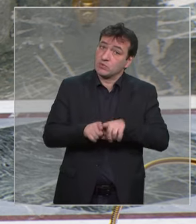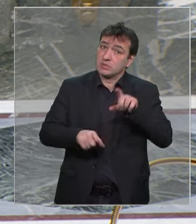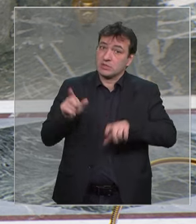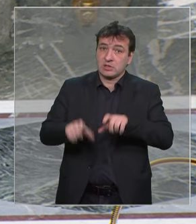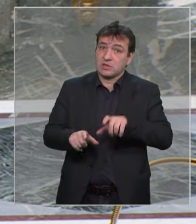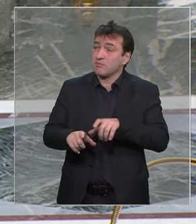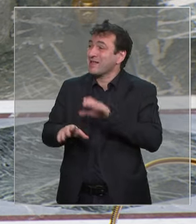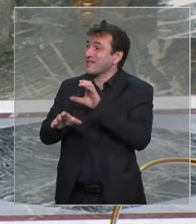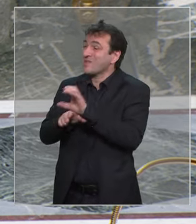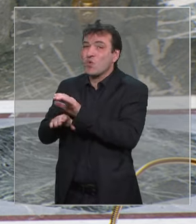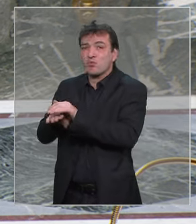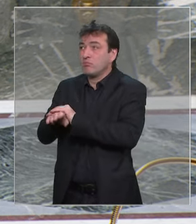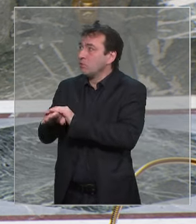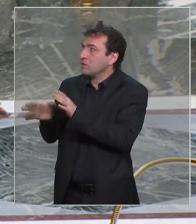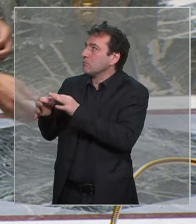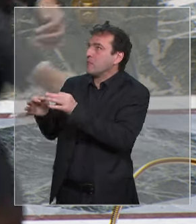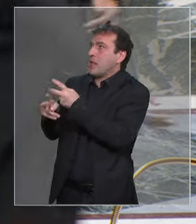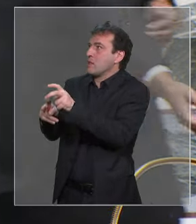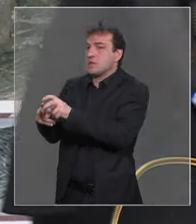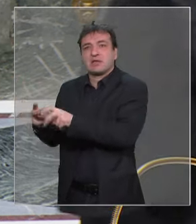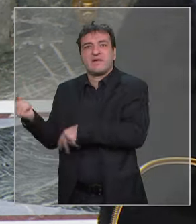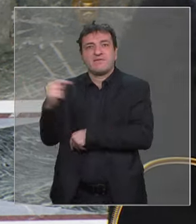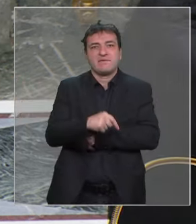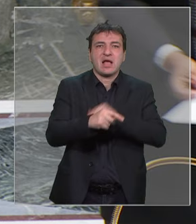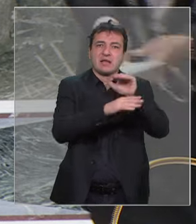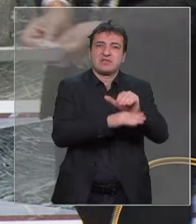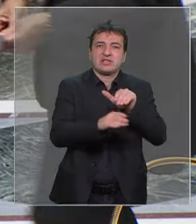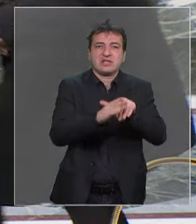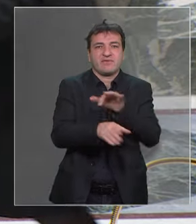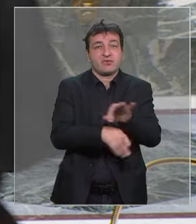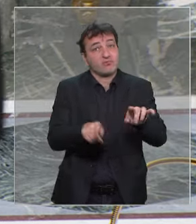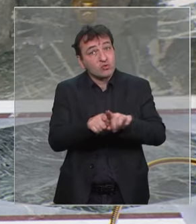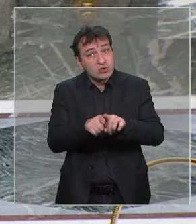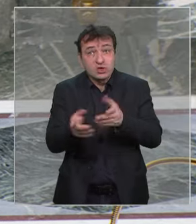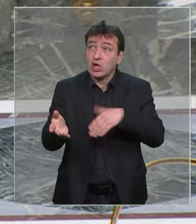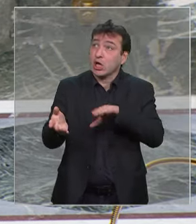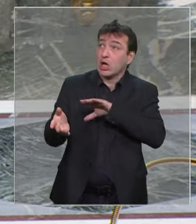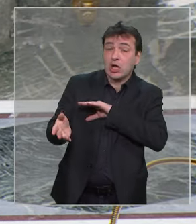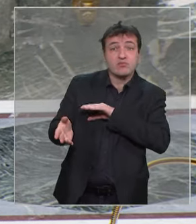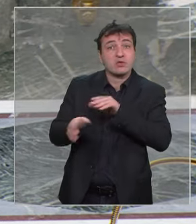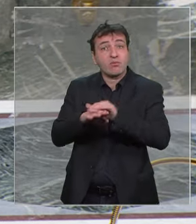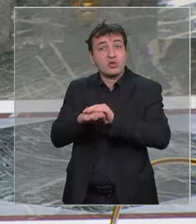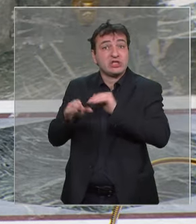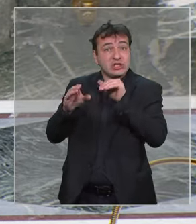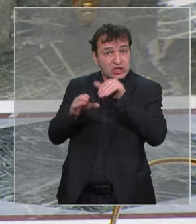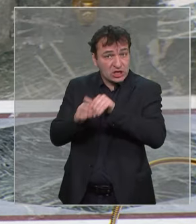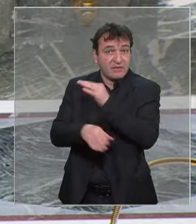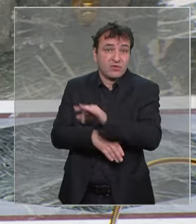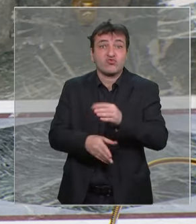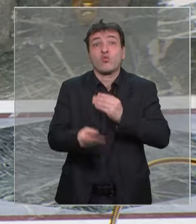pays. C'est le cas des membres du gouvernement comme des responsables de l'opposition. C'est le cas de magistrats antiterroristes comme de